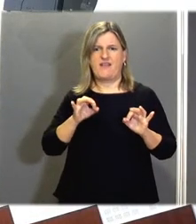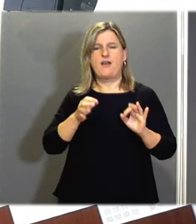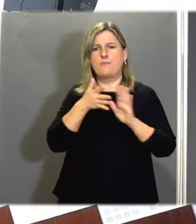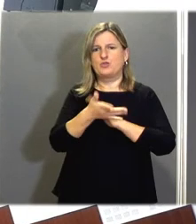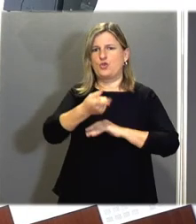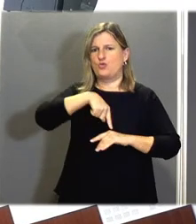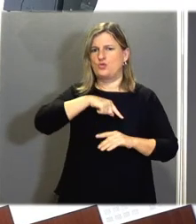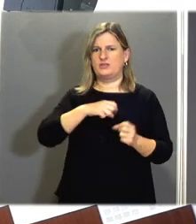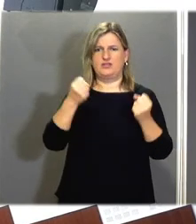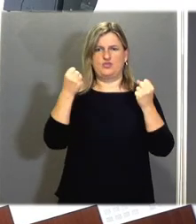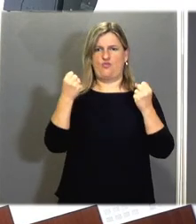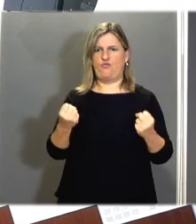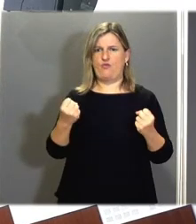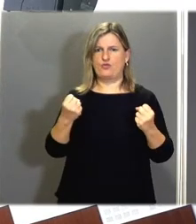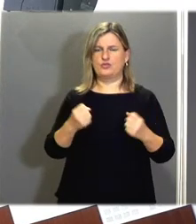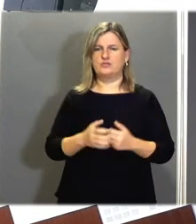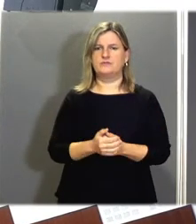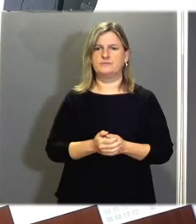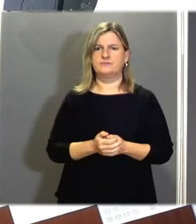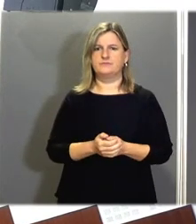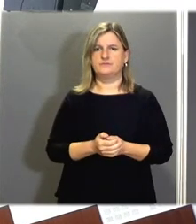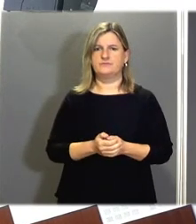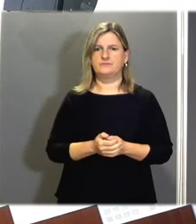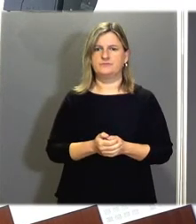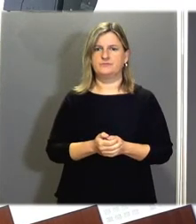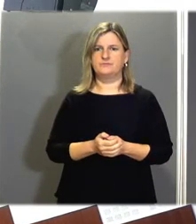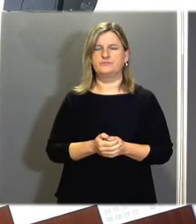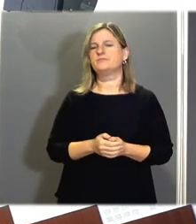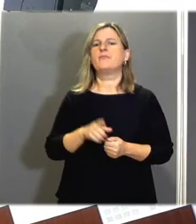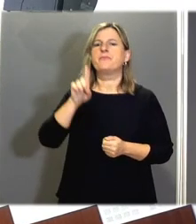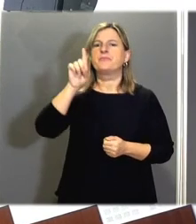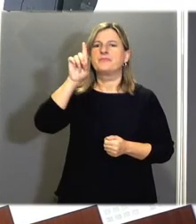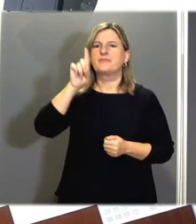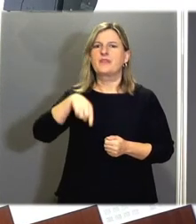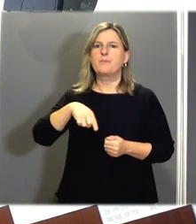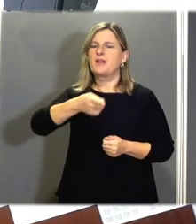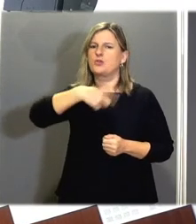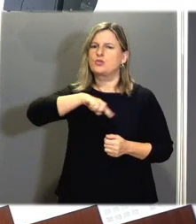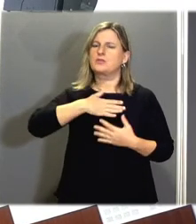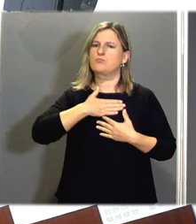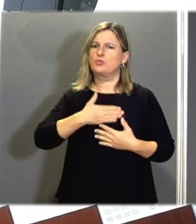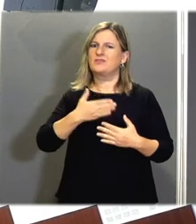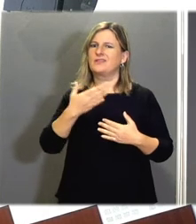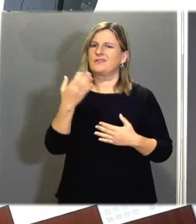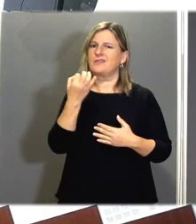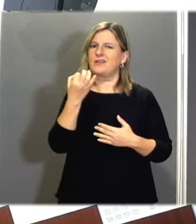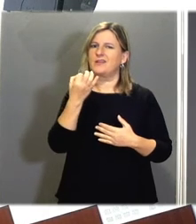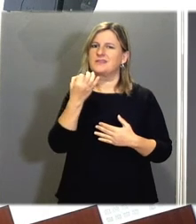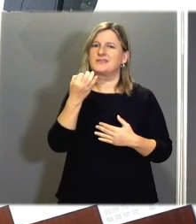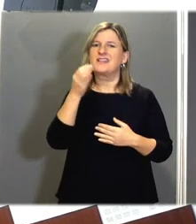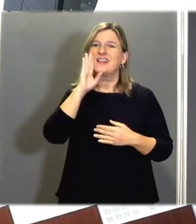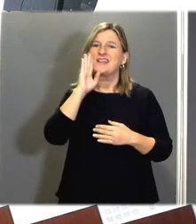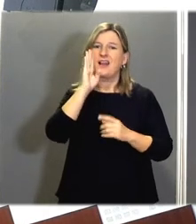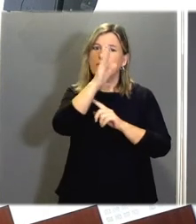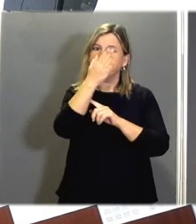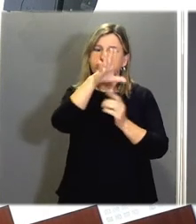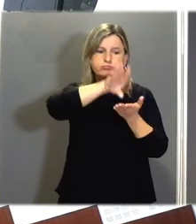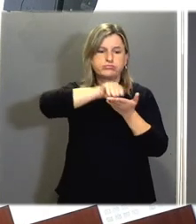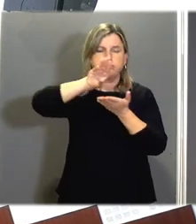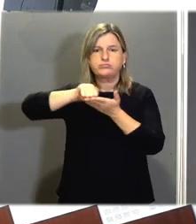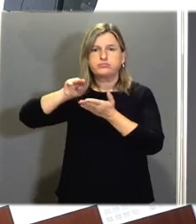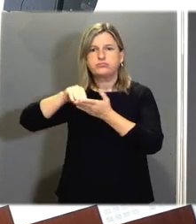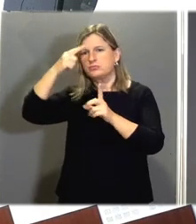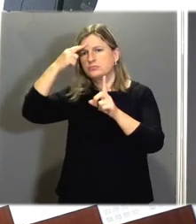força, i aquesta és la nostra voluntat, fer servir tot això per fer